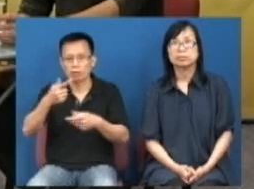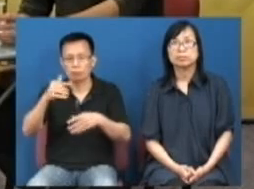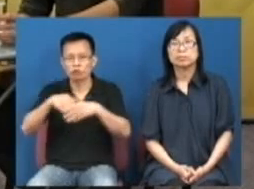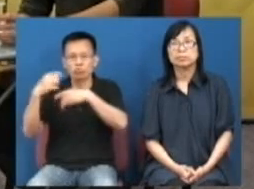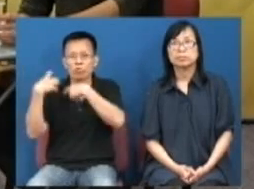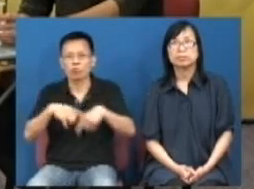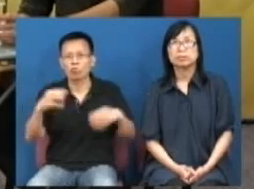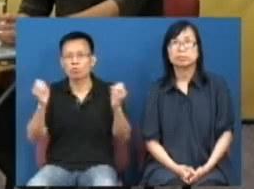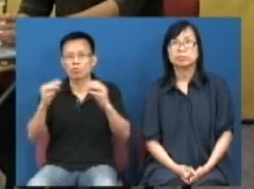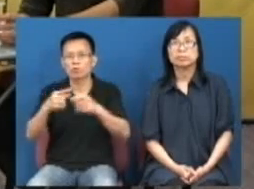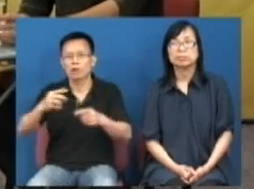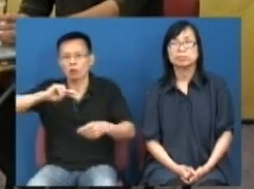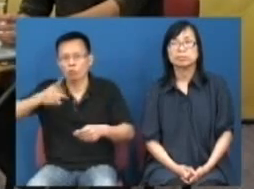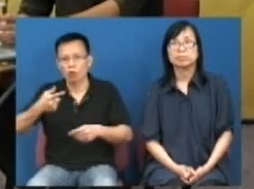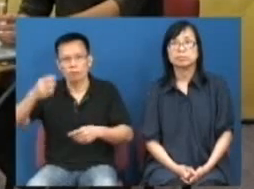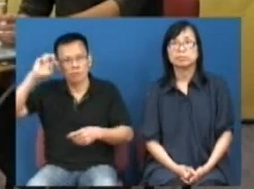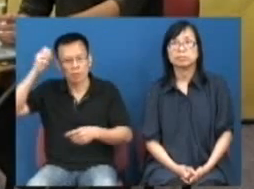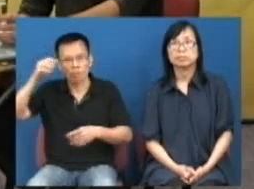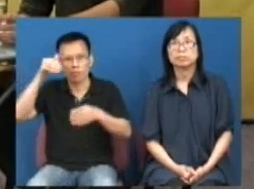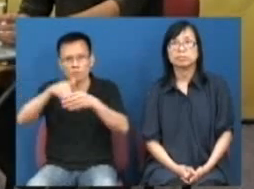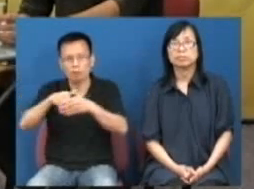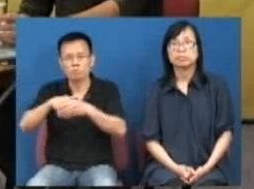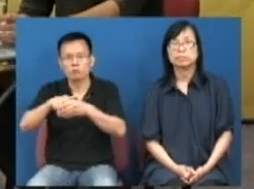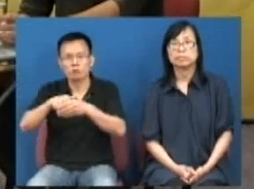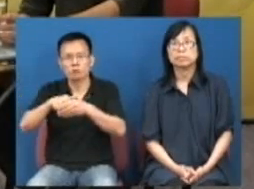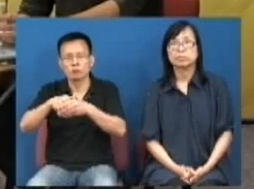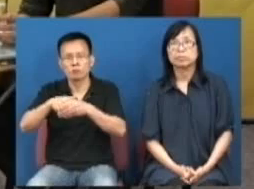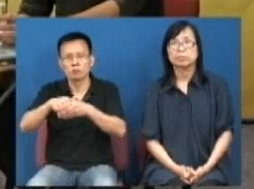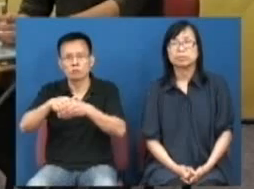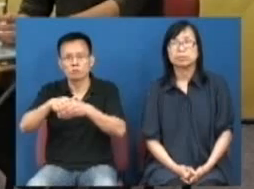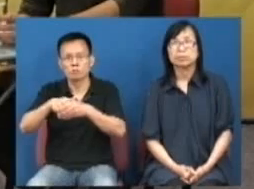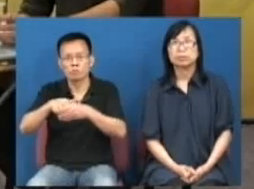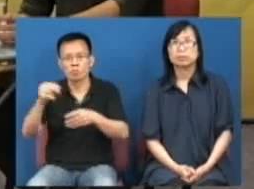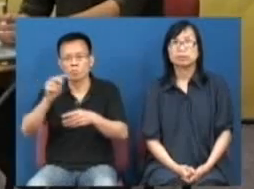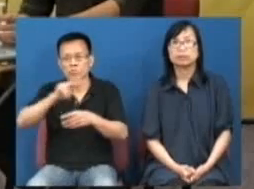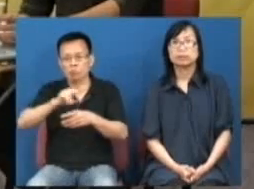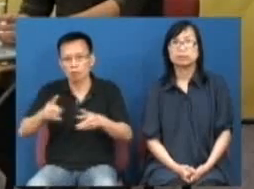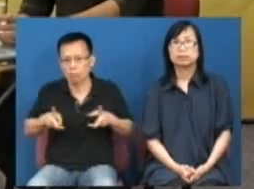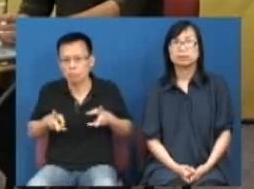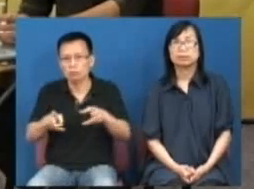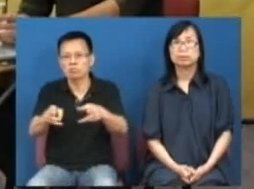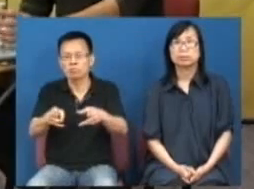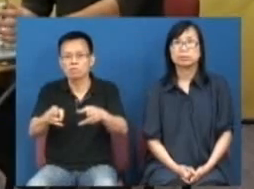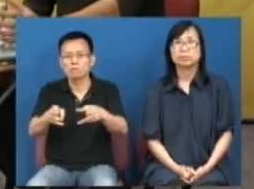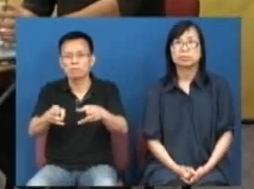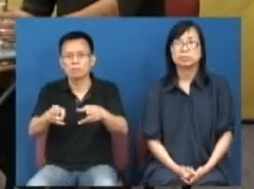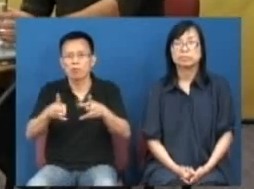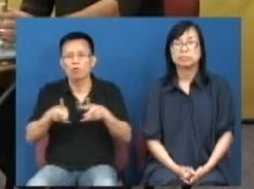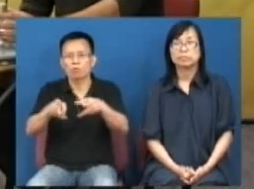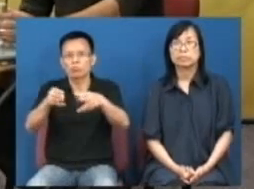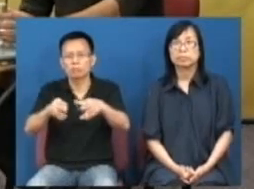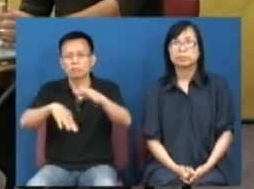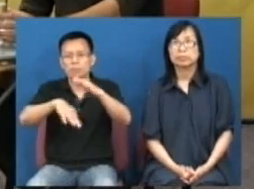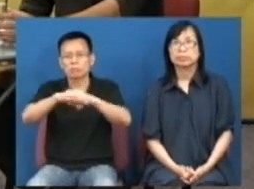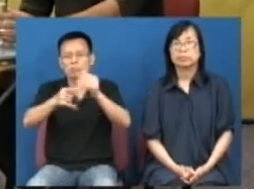改變佢投票嘅意欲。咁我同樣我剪咗佢就係話， cut and paste 啊！而家我哋網上啊，我